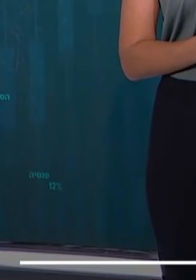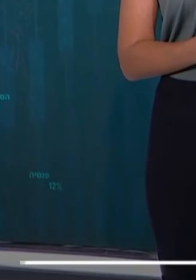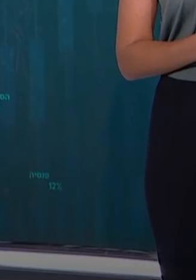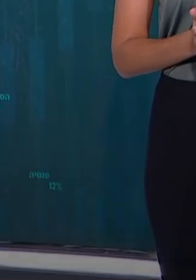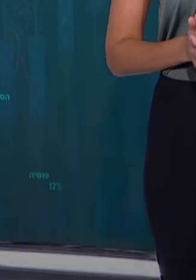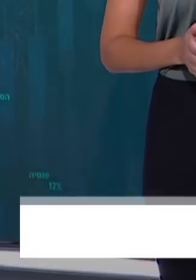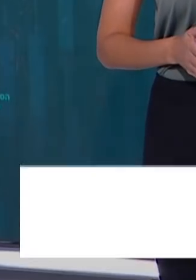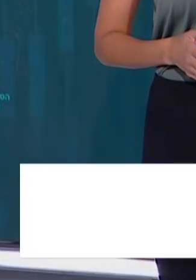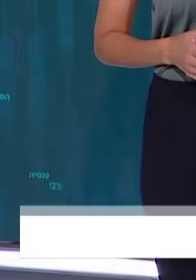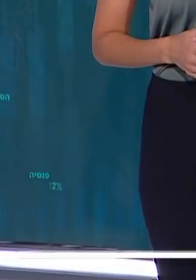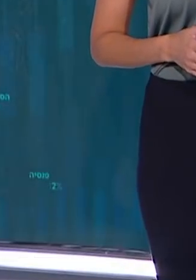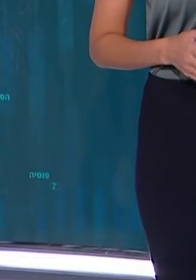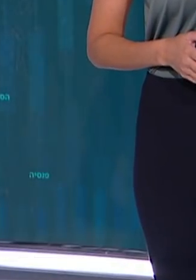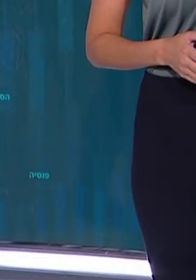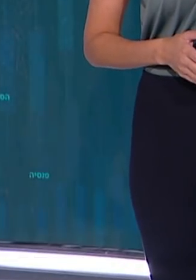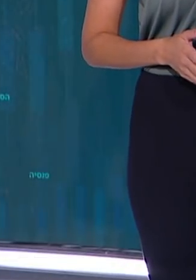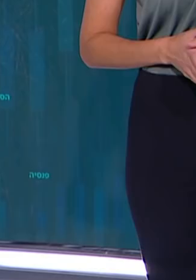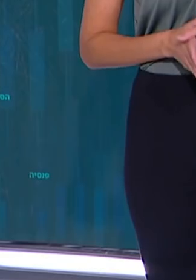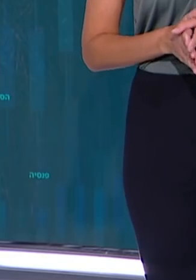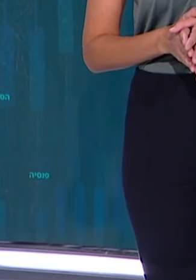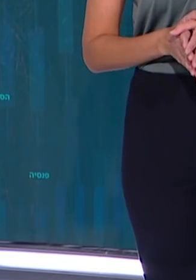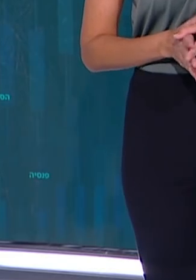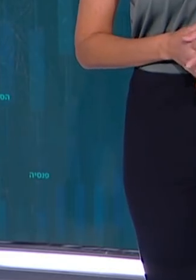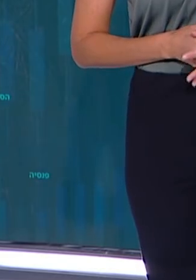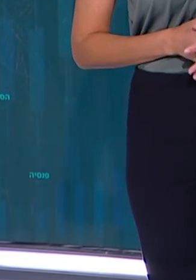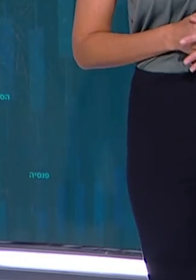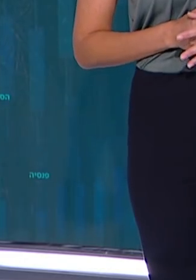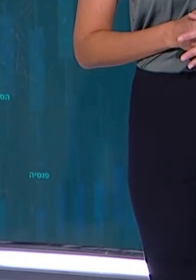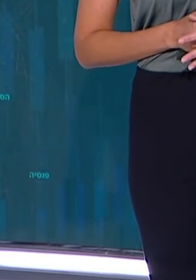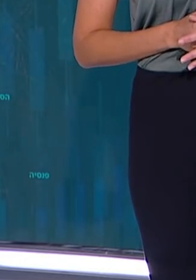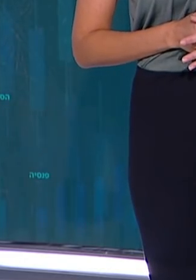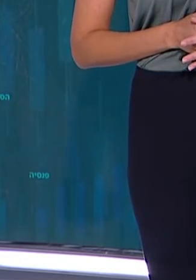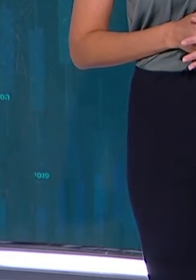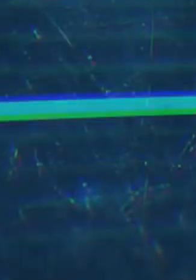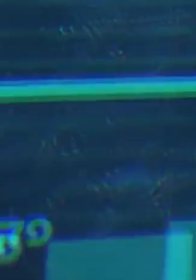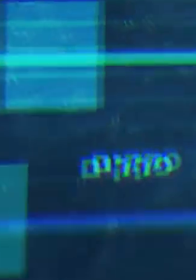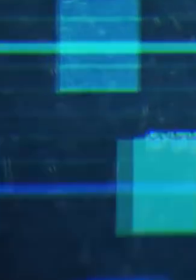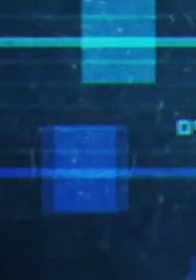אבל קודם, הנה חמישה דברים כלכליים שקרו היום, ורצינו לוודא שלא פספסתם.